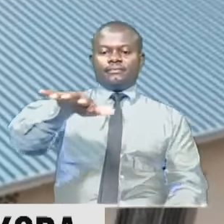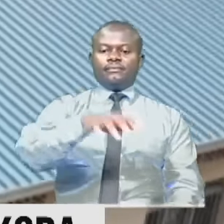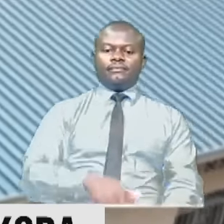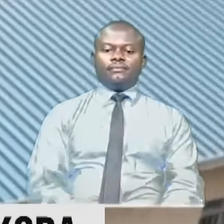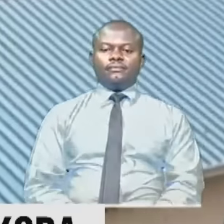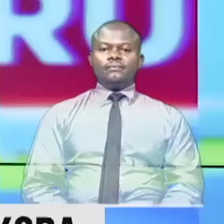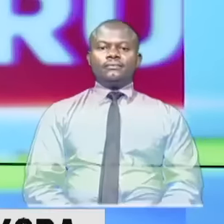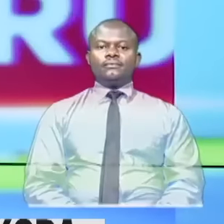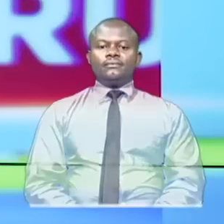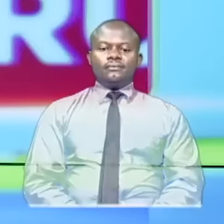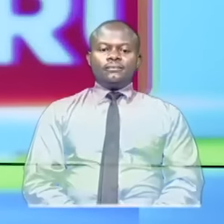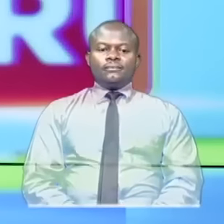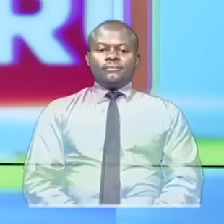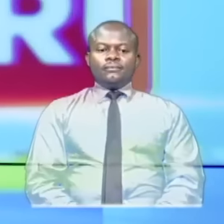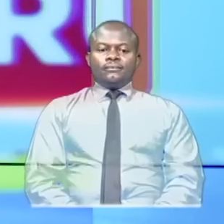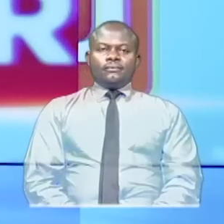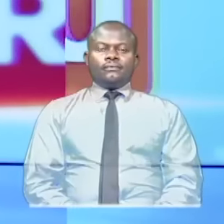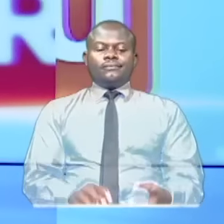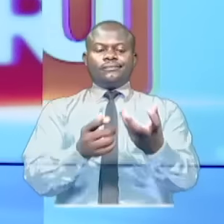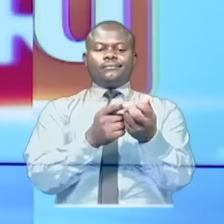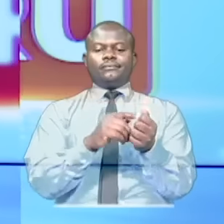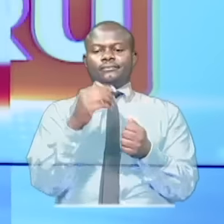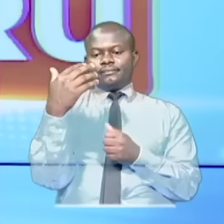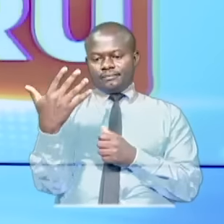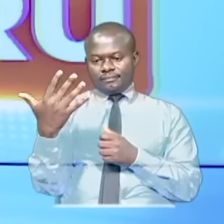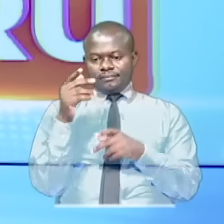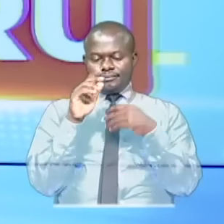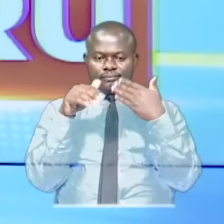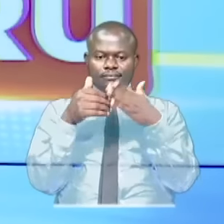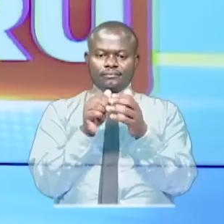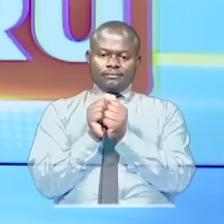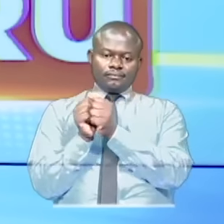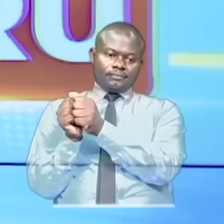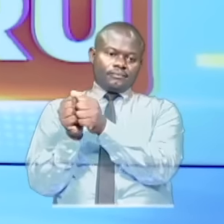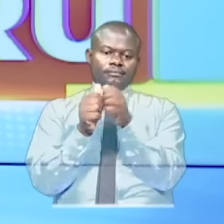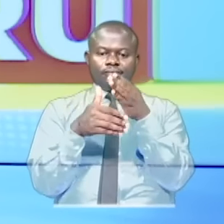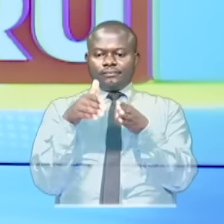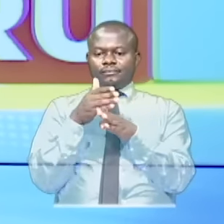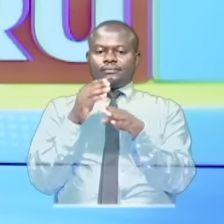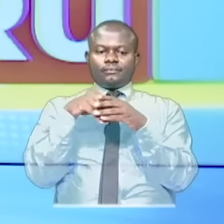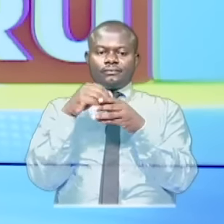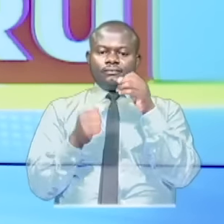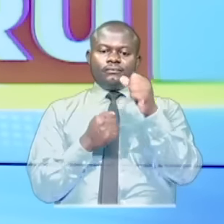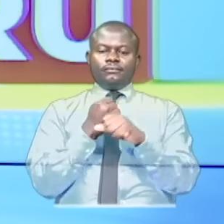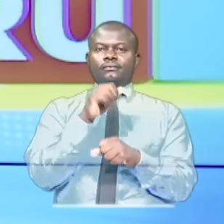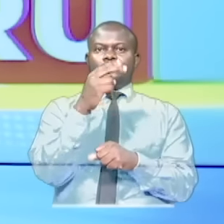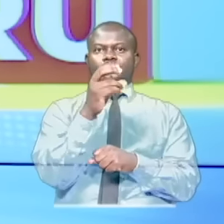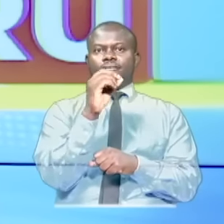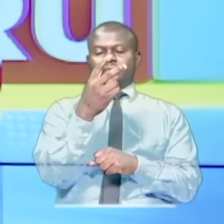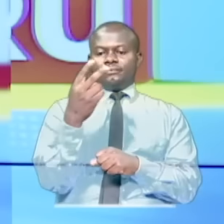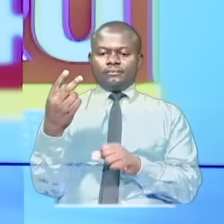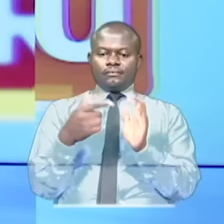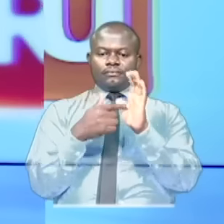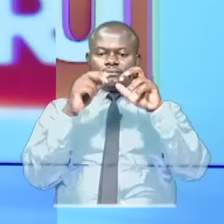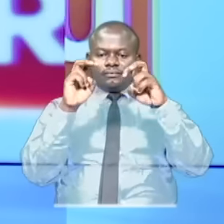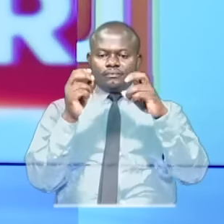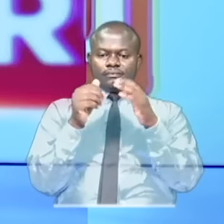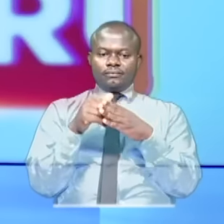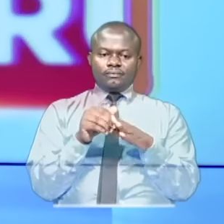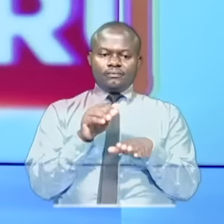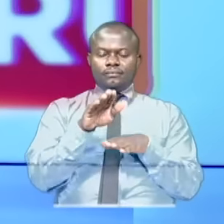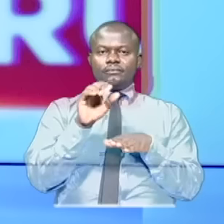ka Musanze. Naho ibarura rya 5 ry'abaturage n'imiturire ryo mu mwaka 2022 igaragaza ko